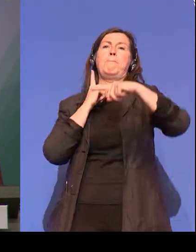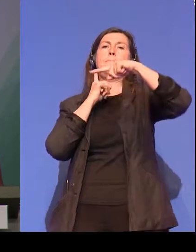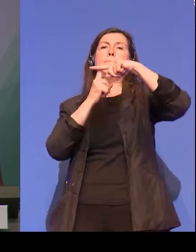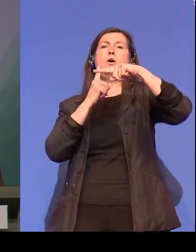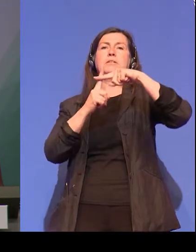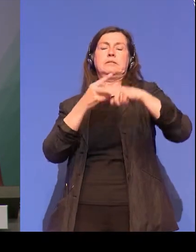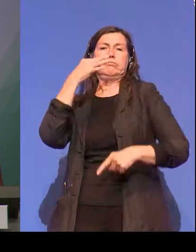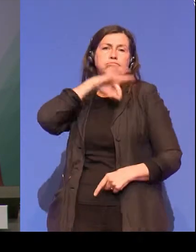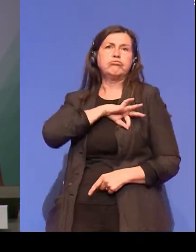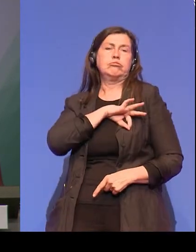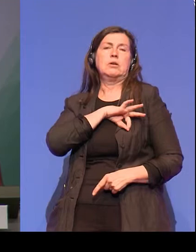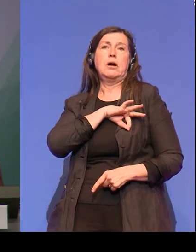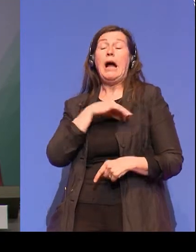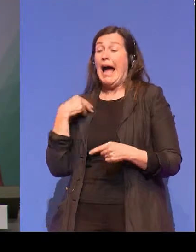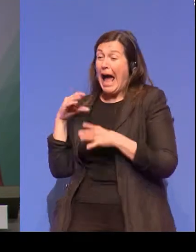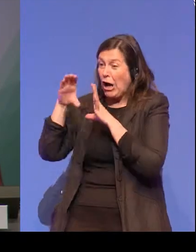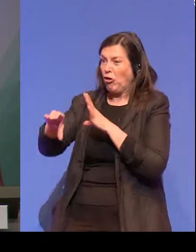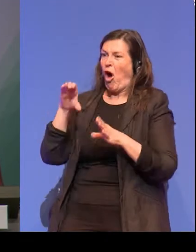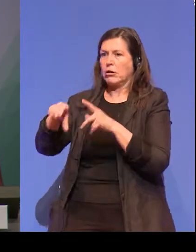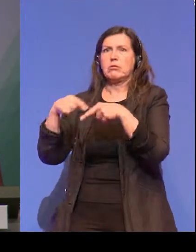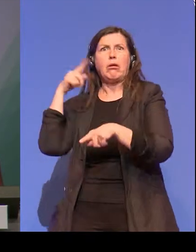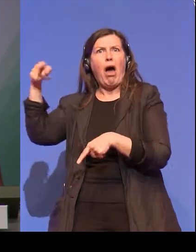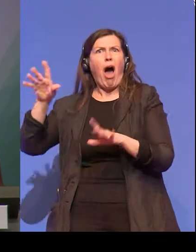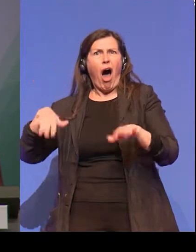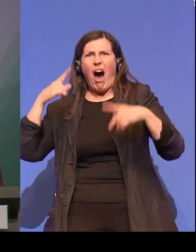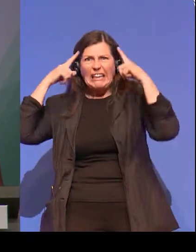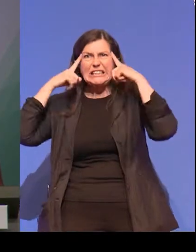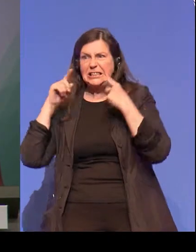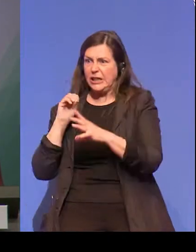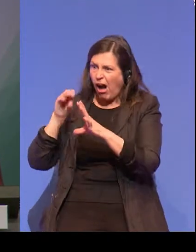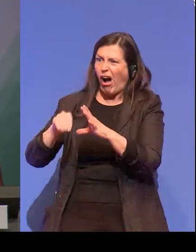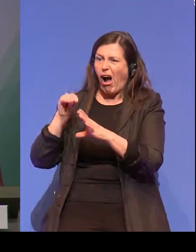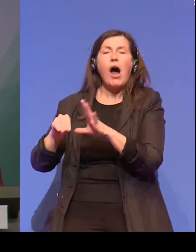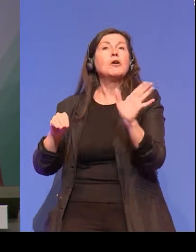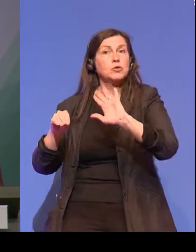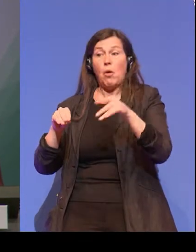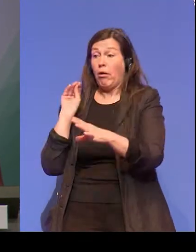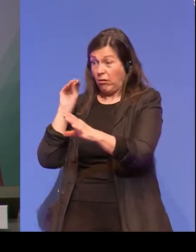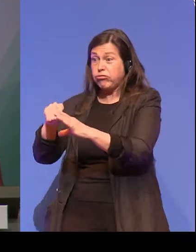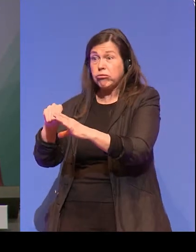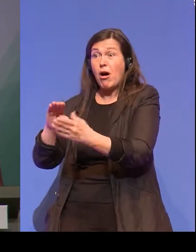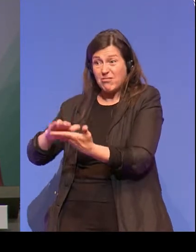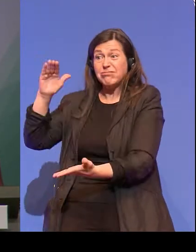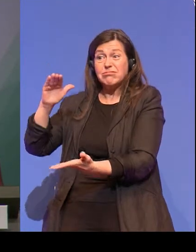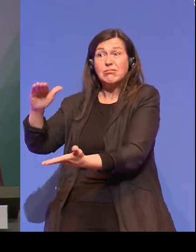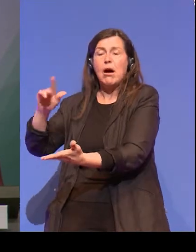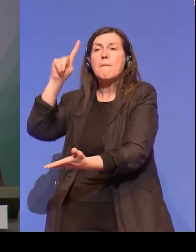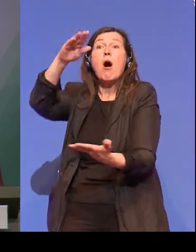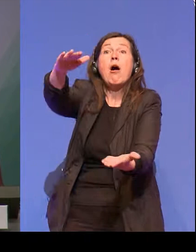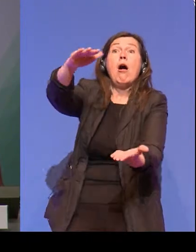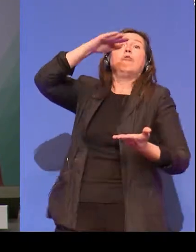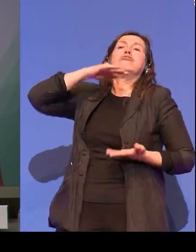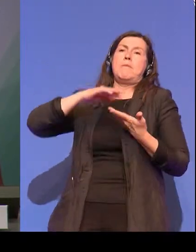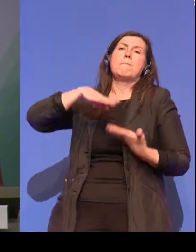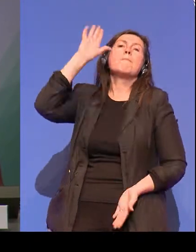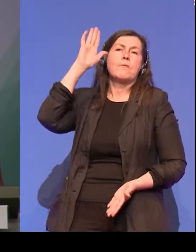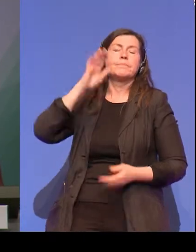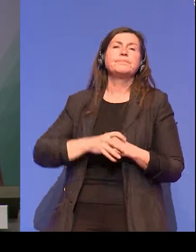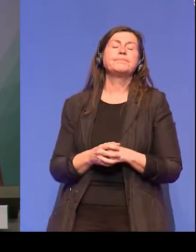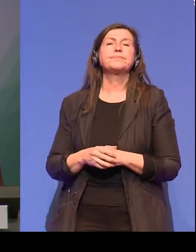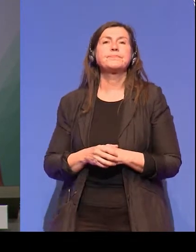L'expertise de la Suisse en témoigne. Si les êtres humains ont pu s'installer dans les régions alpines